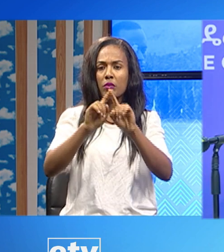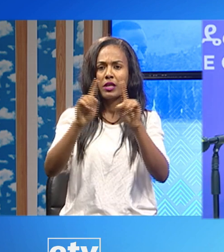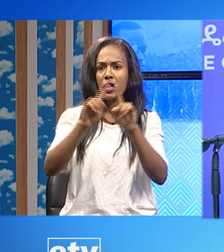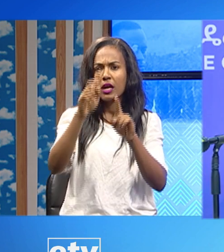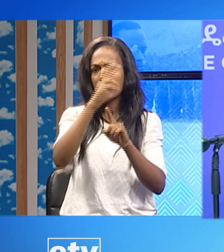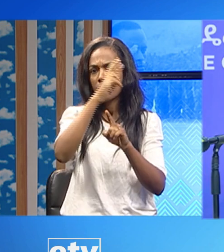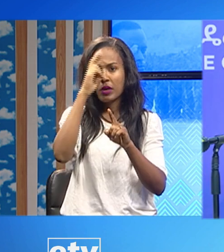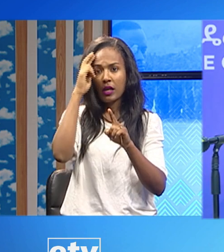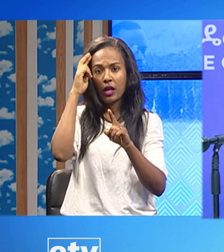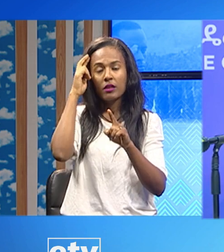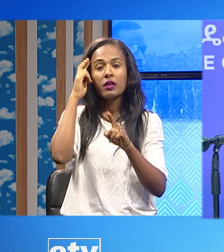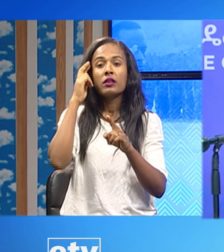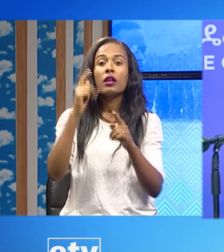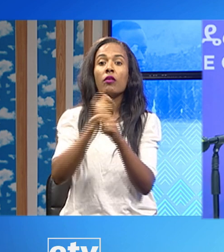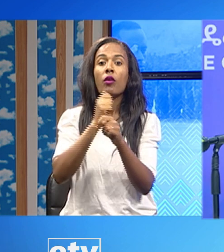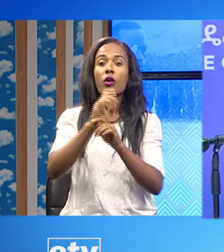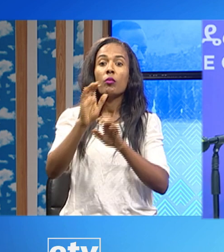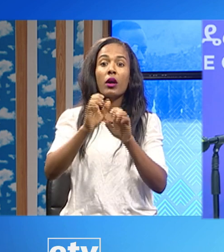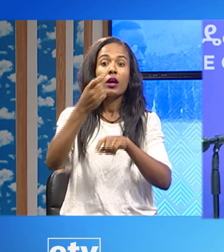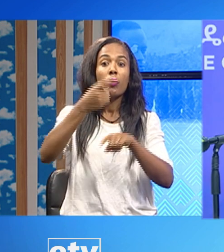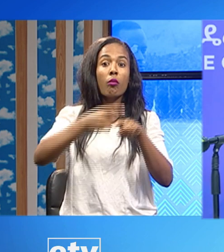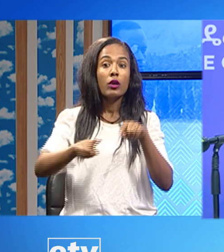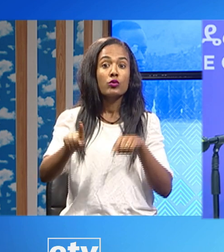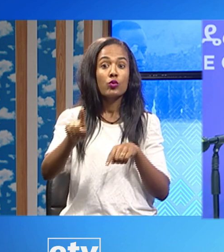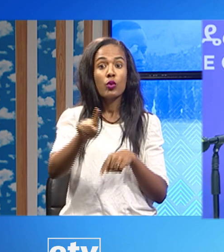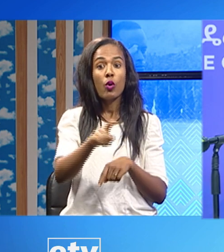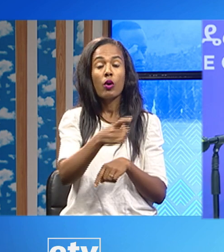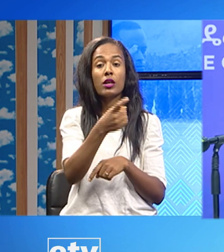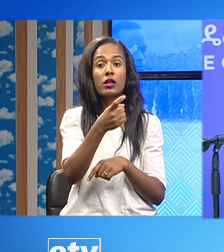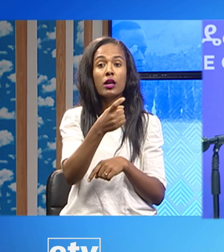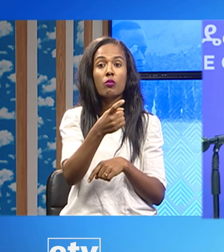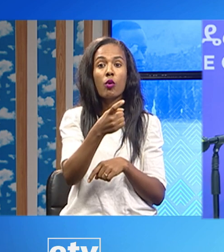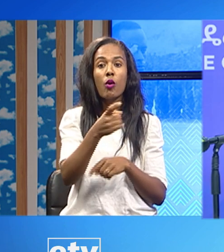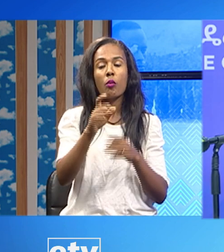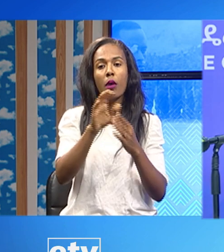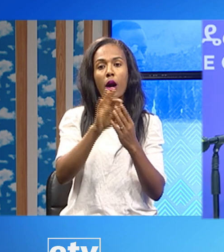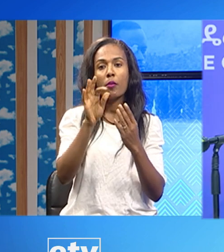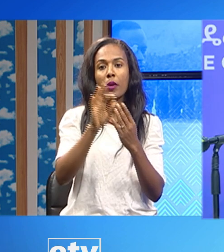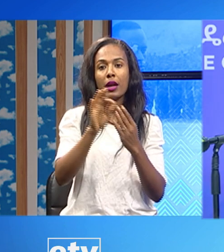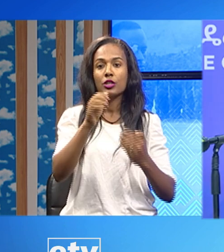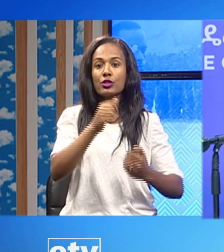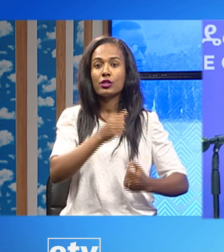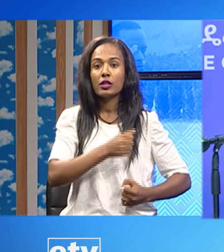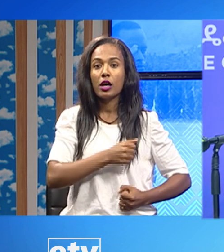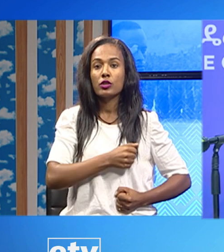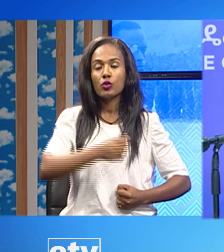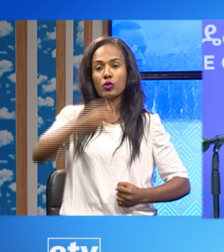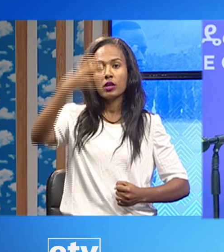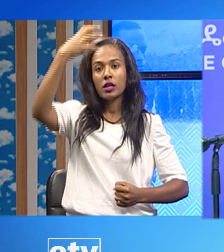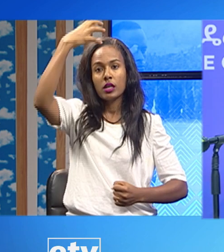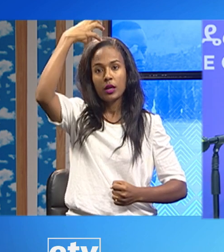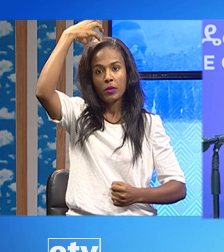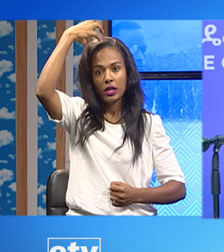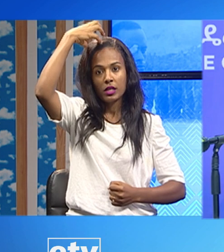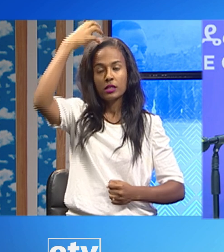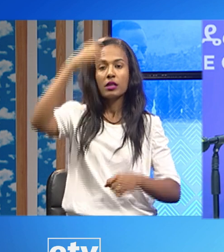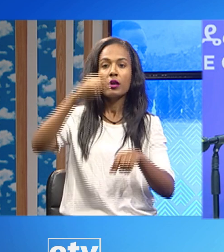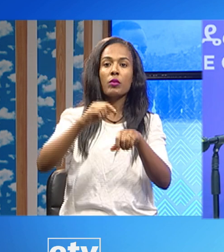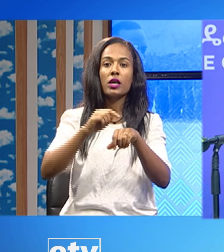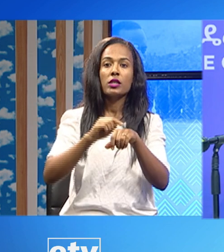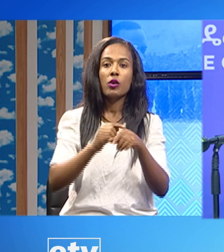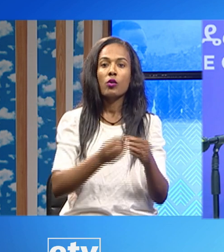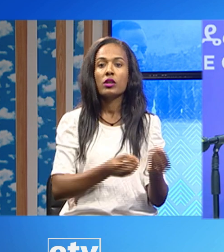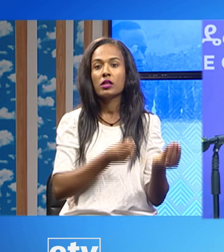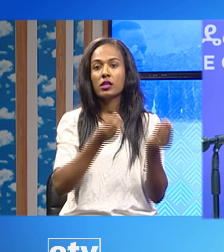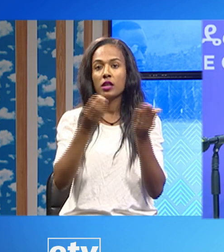ምክንያት ተግባራዊ ለማድረግ የማይችሉ ከሆነ ደግሞ በአማራጭ ትጥቃቸውን ለመንግስት እግዚአብሔርነት